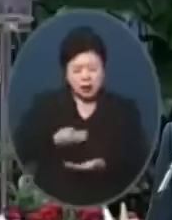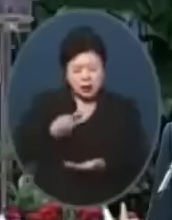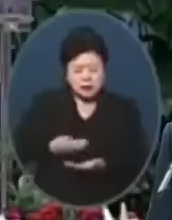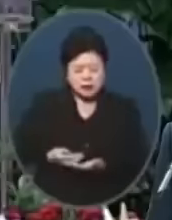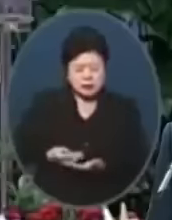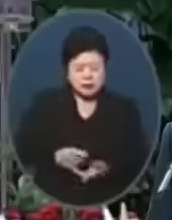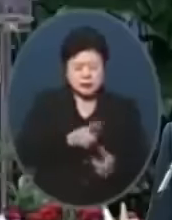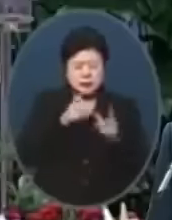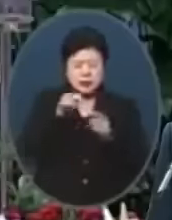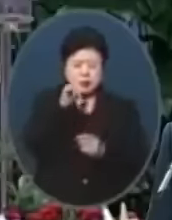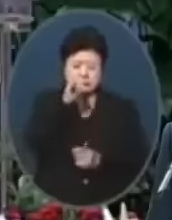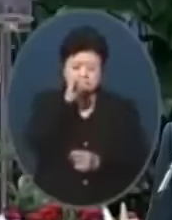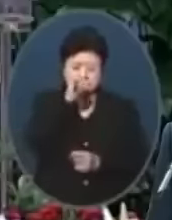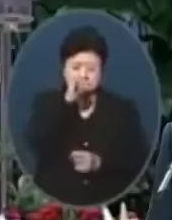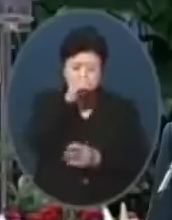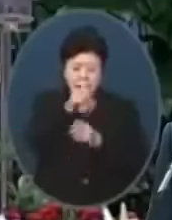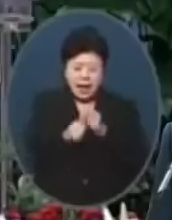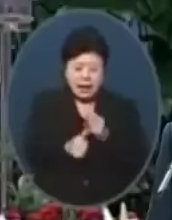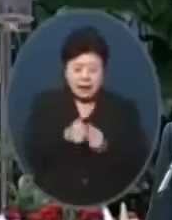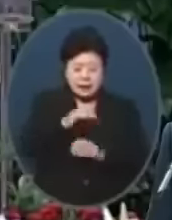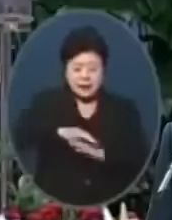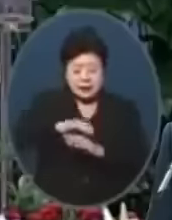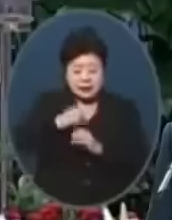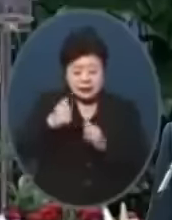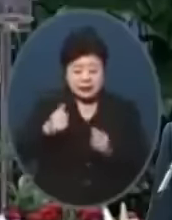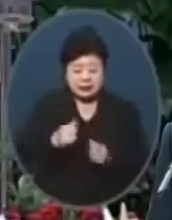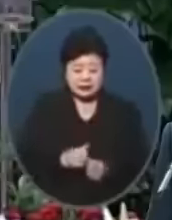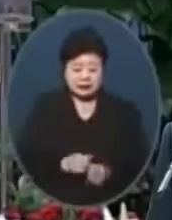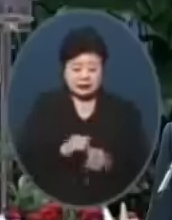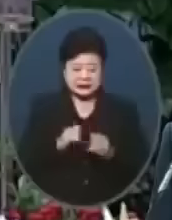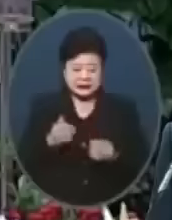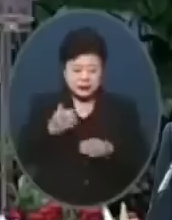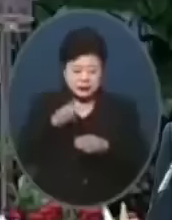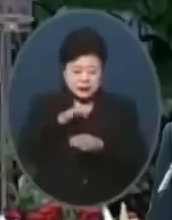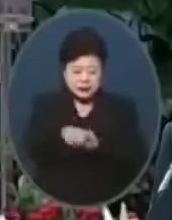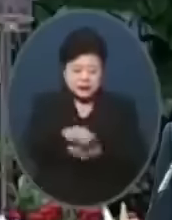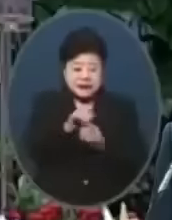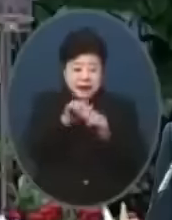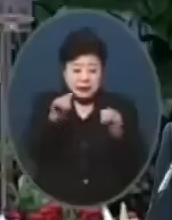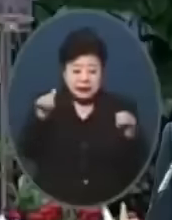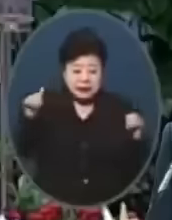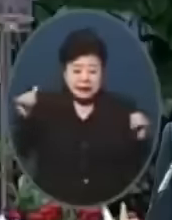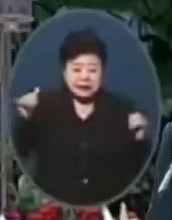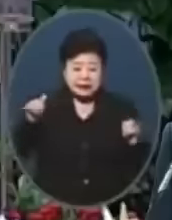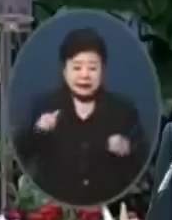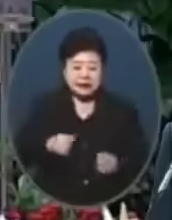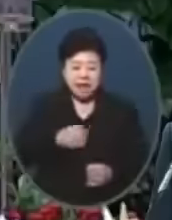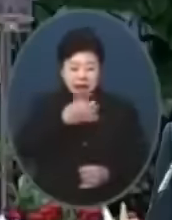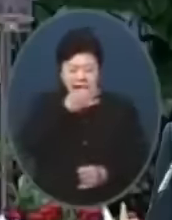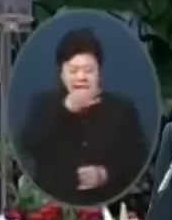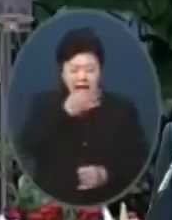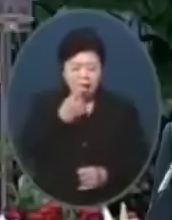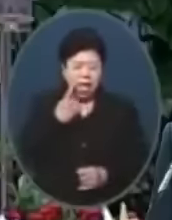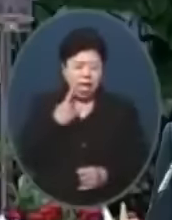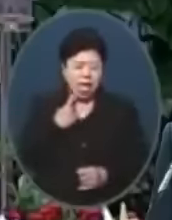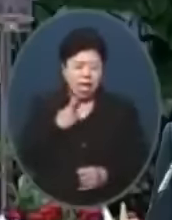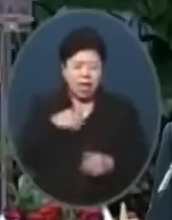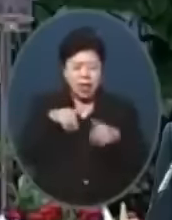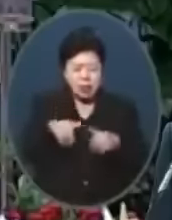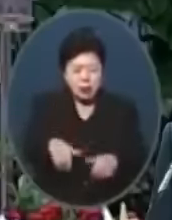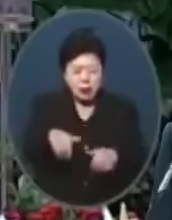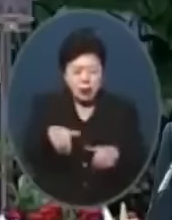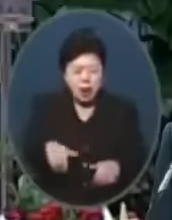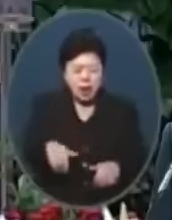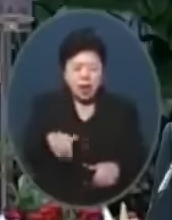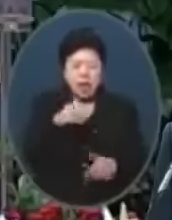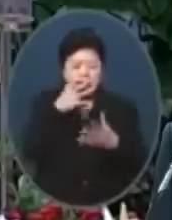살아오고 있습니다. 하나님을 대적하는 인본주의적 삶을 사는 사람들은 욕심과 탐심의 노예가 되어